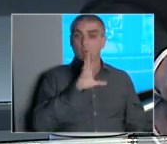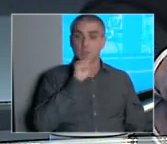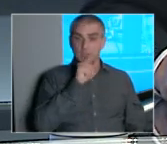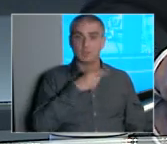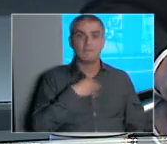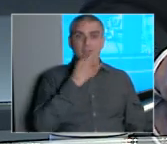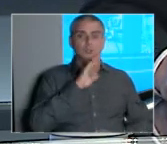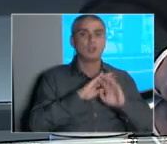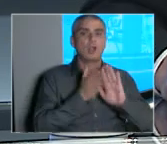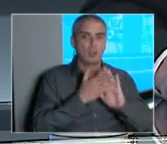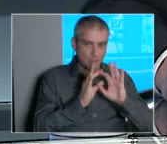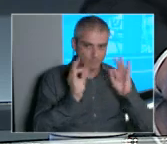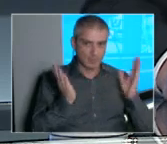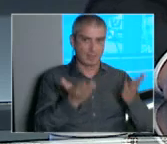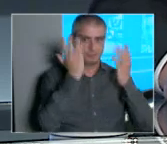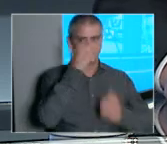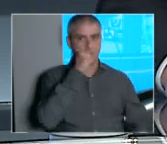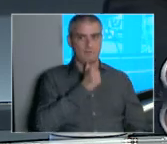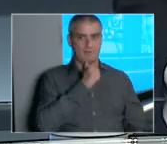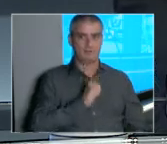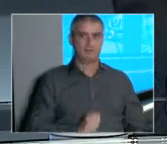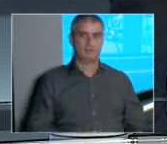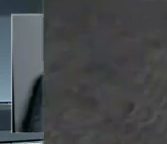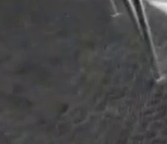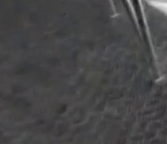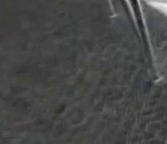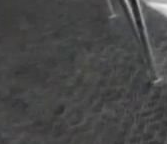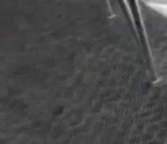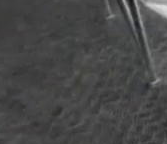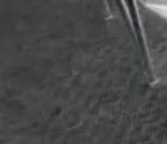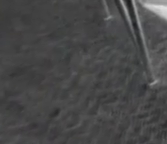ידבר ונשאל הכל, מתחילים. שחור ולבן.